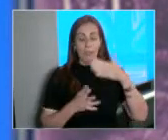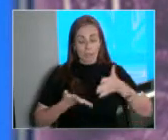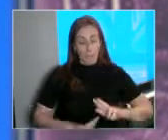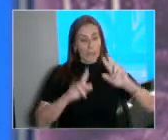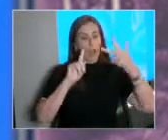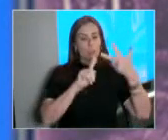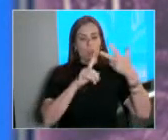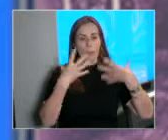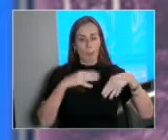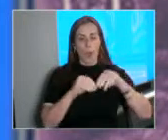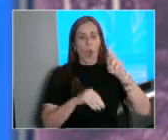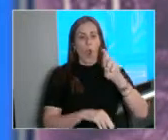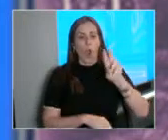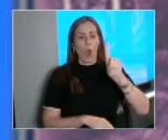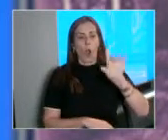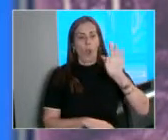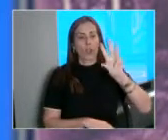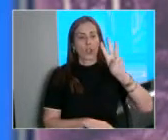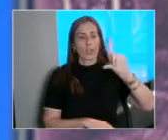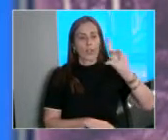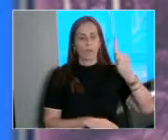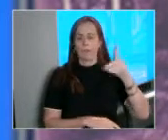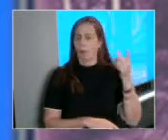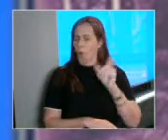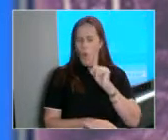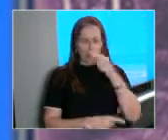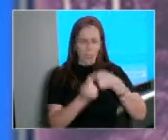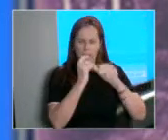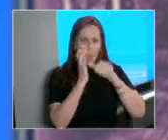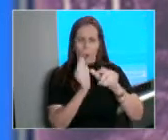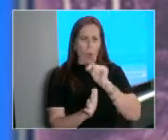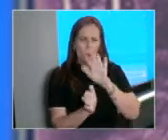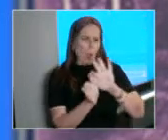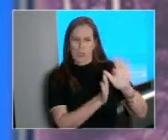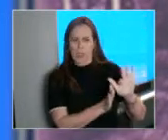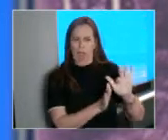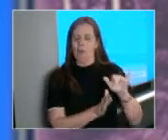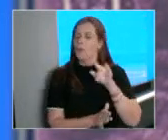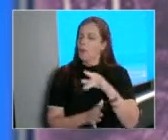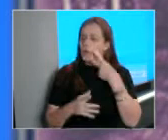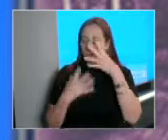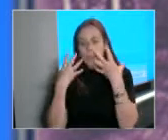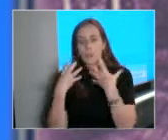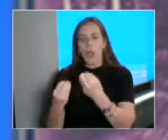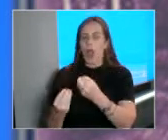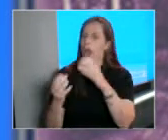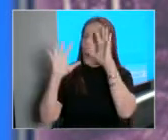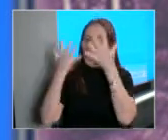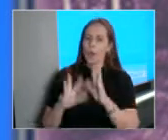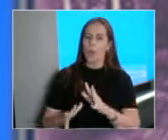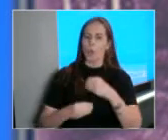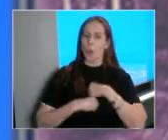השלישי במשפחה. בניגוד לשני אחיו, הוא לא נטה לכיוון עסקי הבנקאות המשפחתיים. הוא נמשך לעולם הרוח